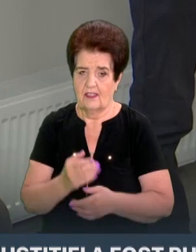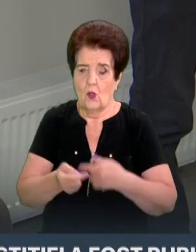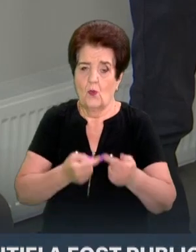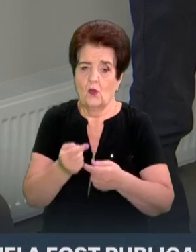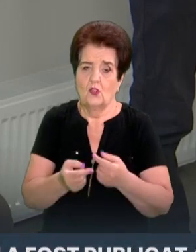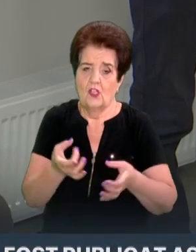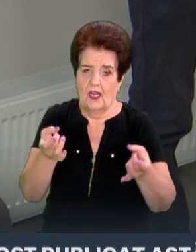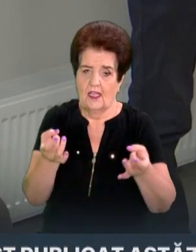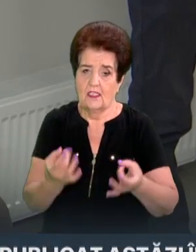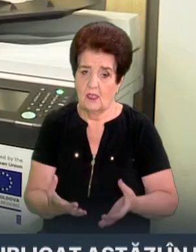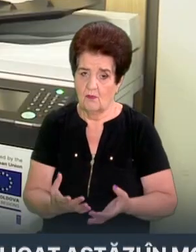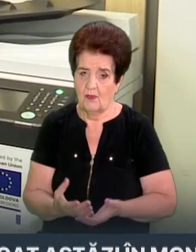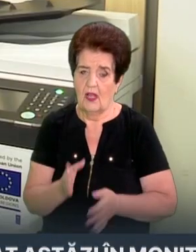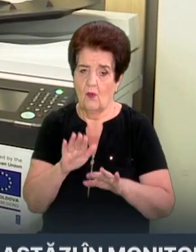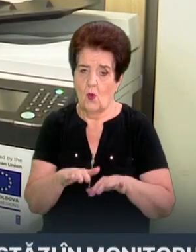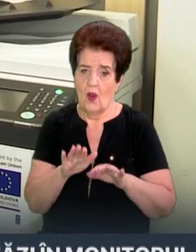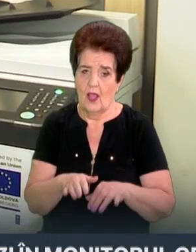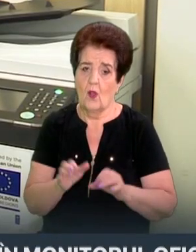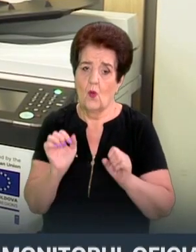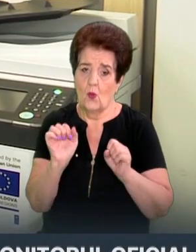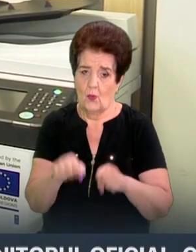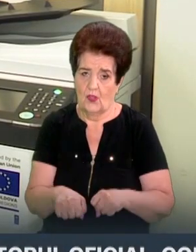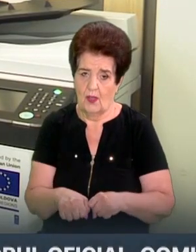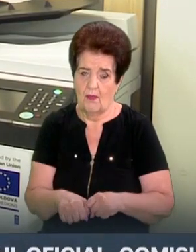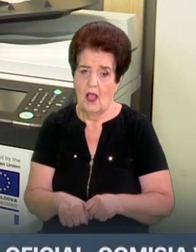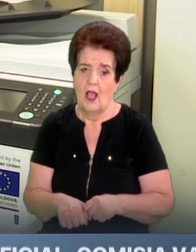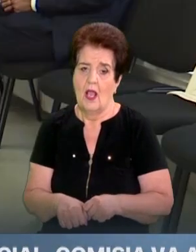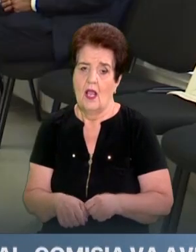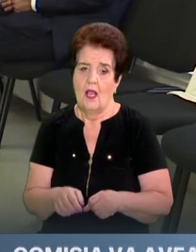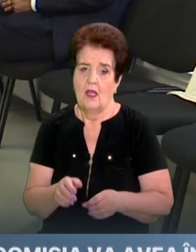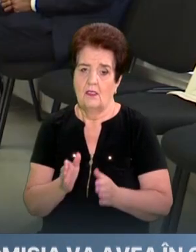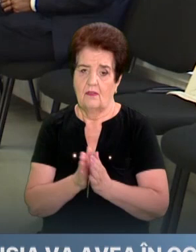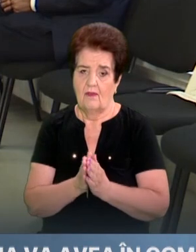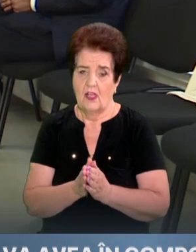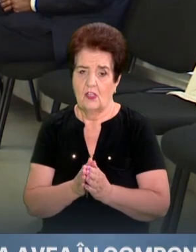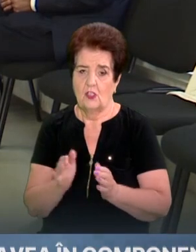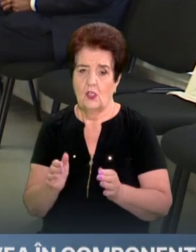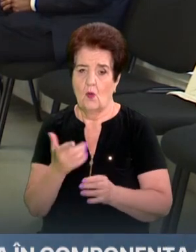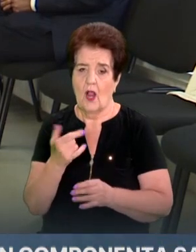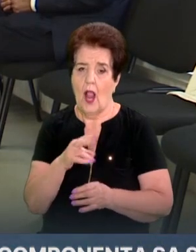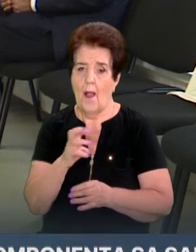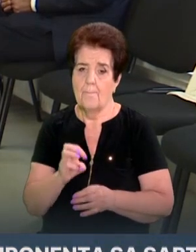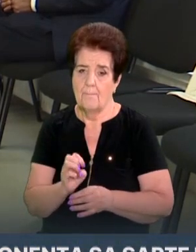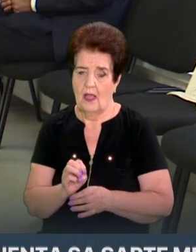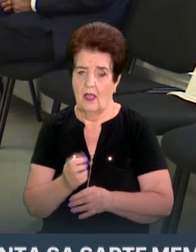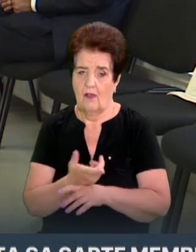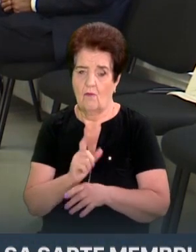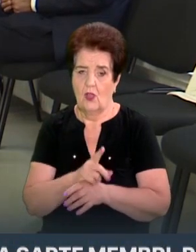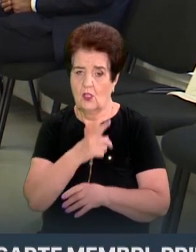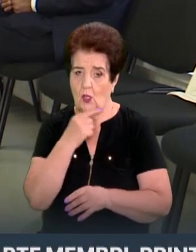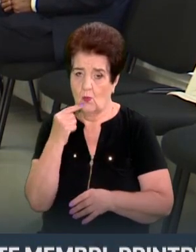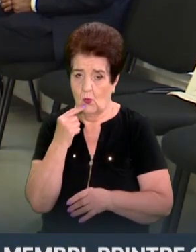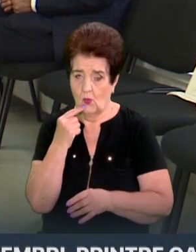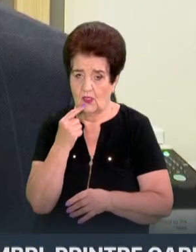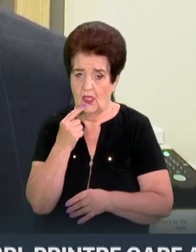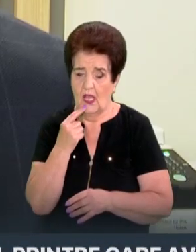mult mai simplă și este un loc unde putem să solicităm o gamă foarte largă de servicii publice într-un singur loc. Vorba